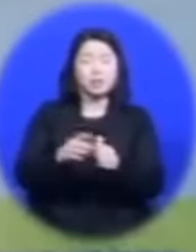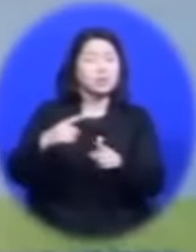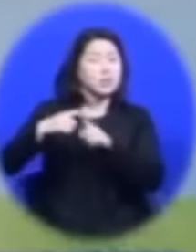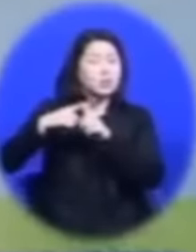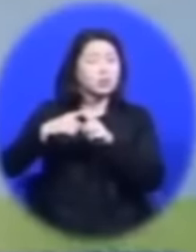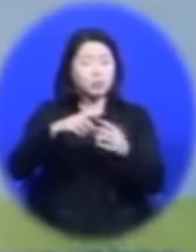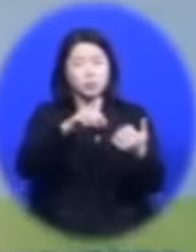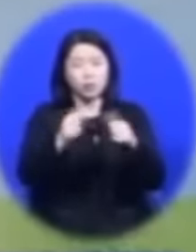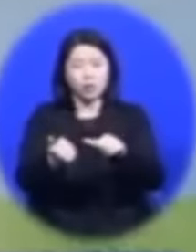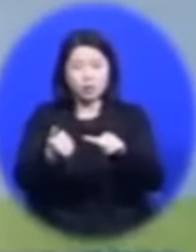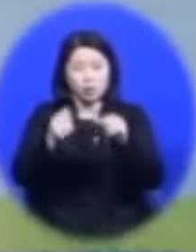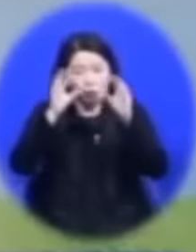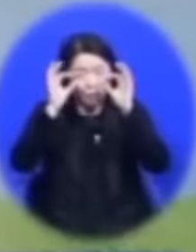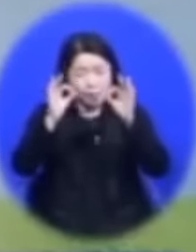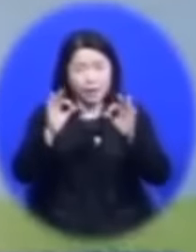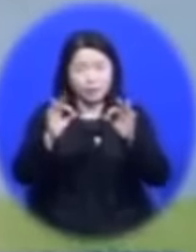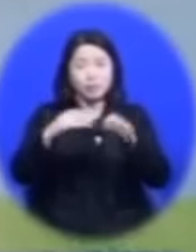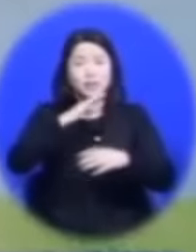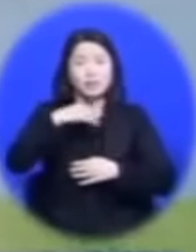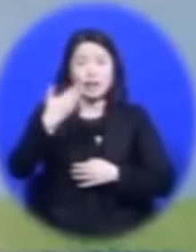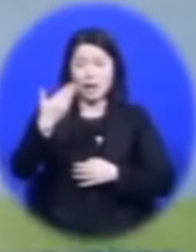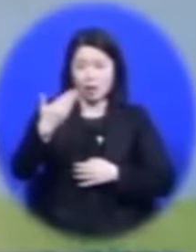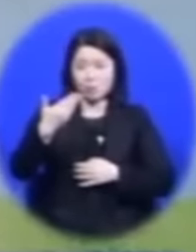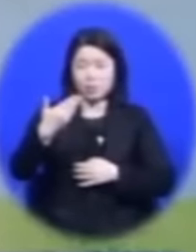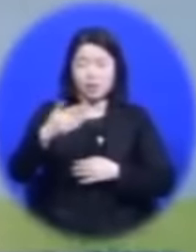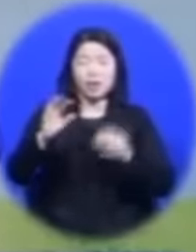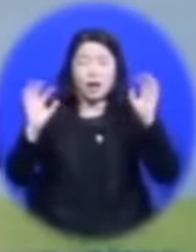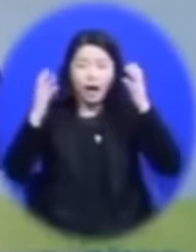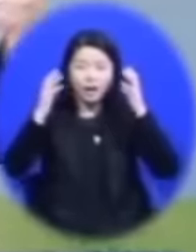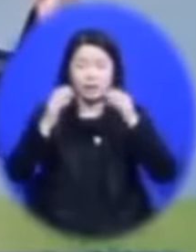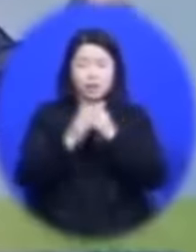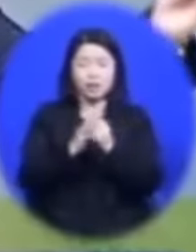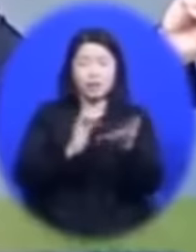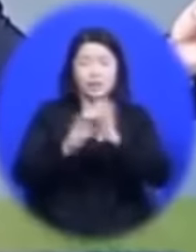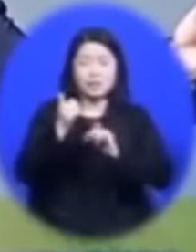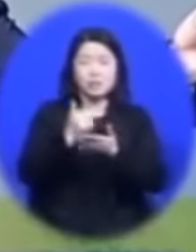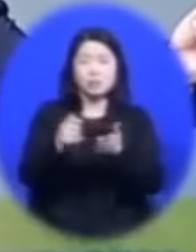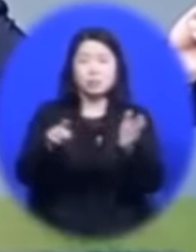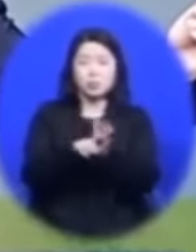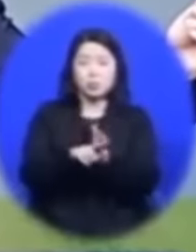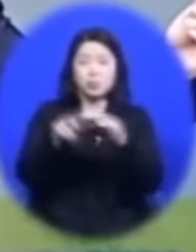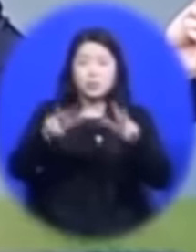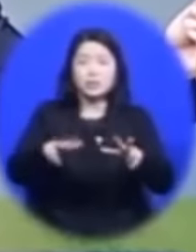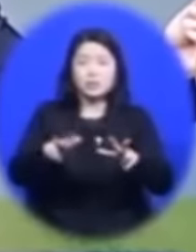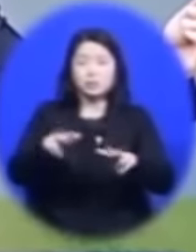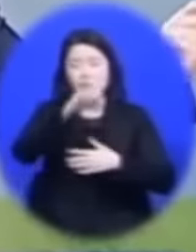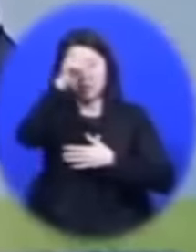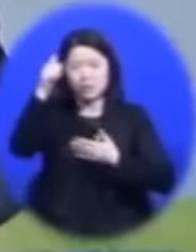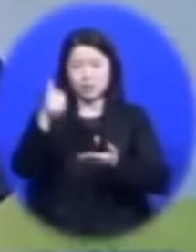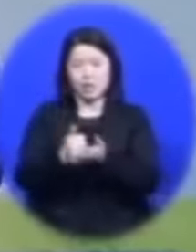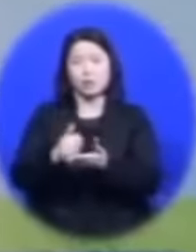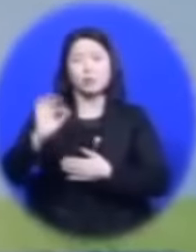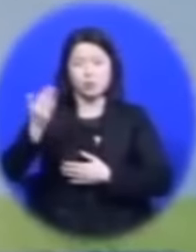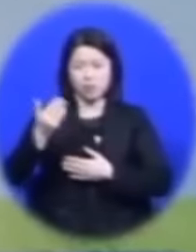것을 보았던 9살 된 아이가 예수 믿고 지금은 장로가 되어 있어요.